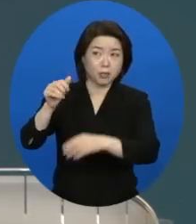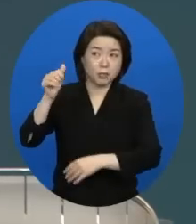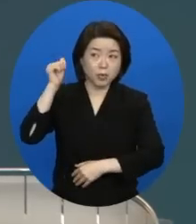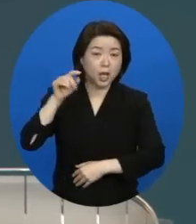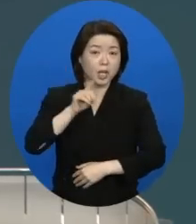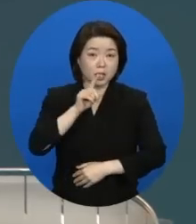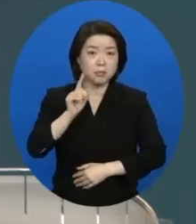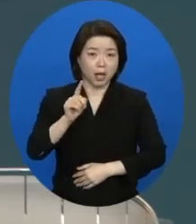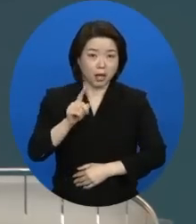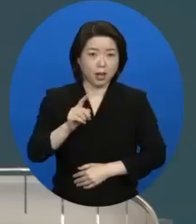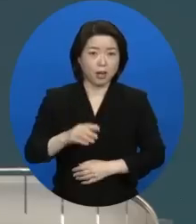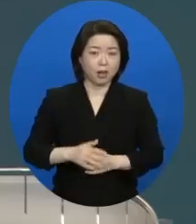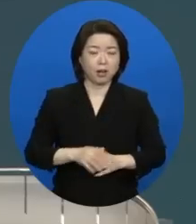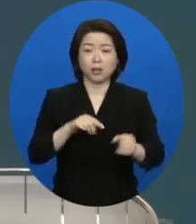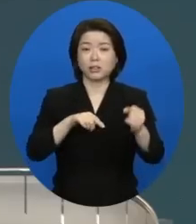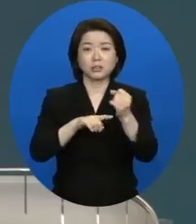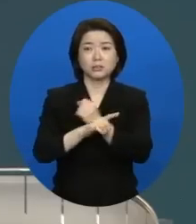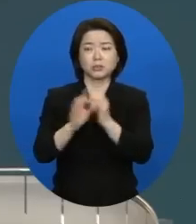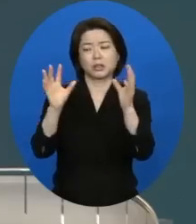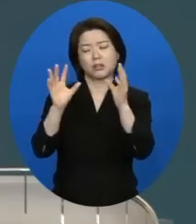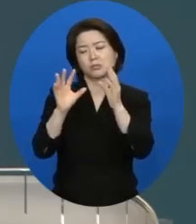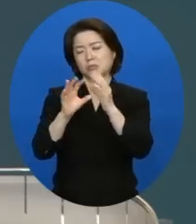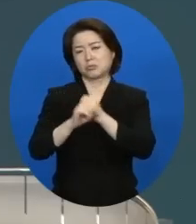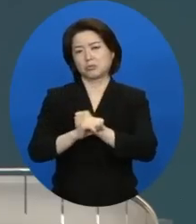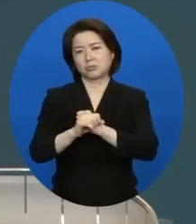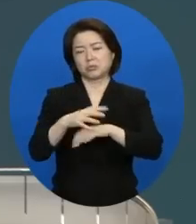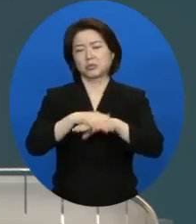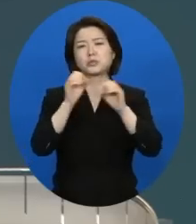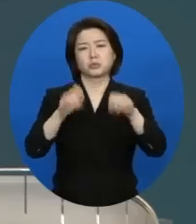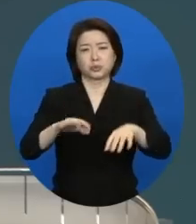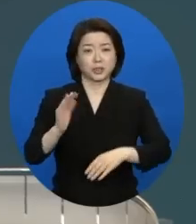것도 그 의미를 이해하기가 어려워요.